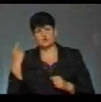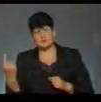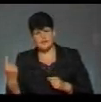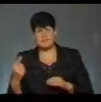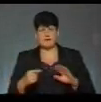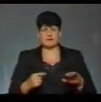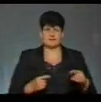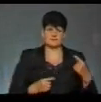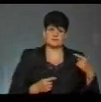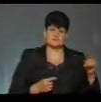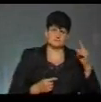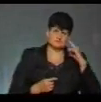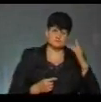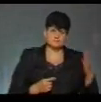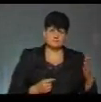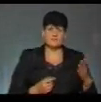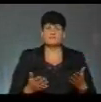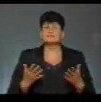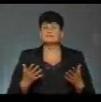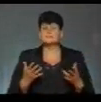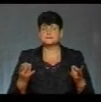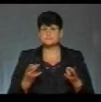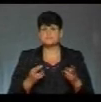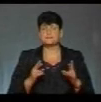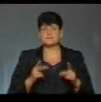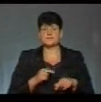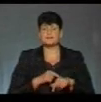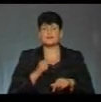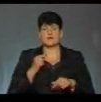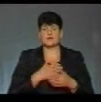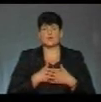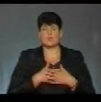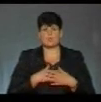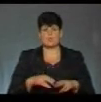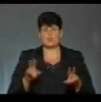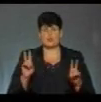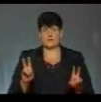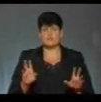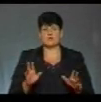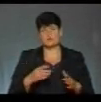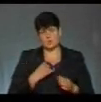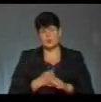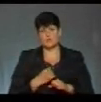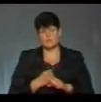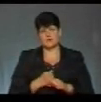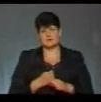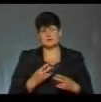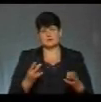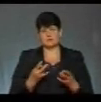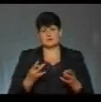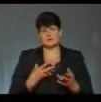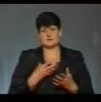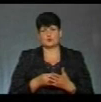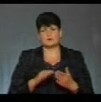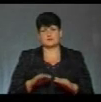для дітей важливо зовсім інше. З'ясувати, як дитина відчуває любов батьків і робити, йти за потребами своїх